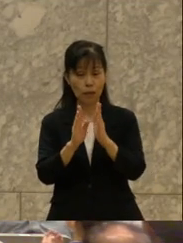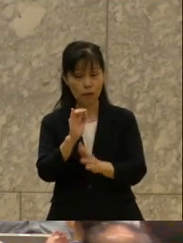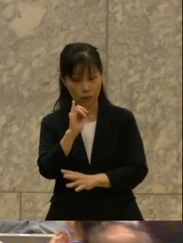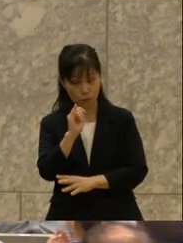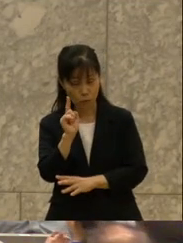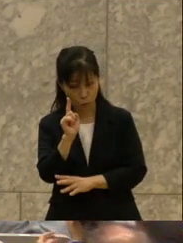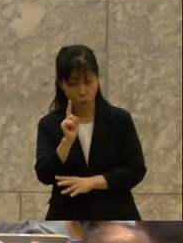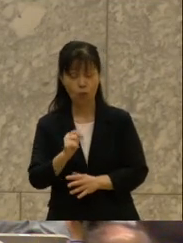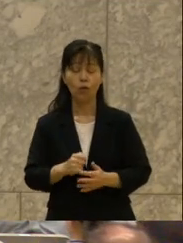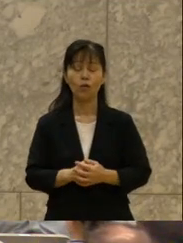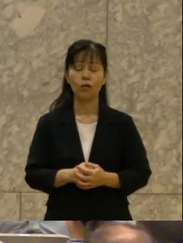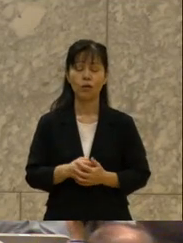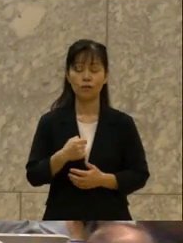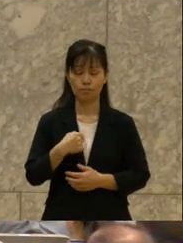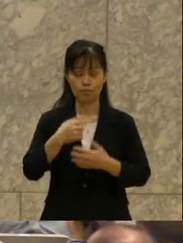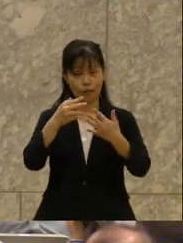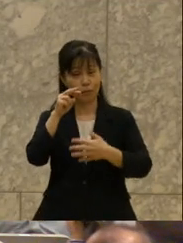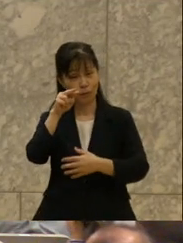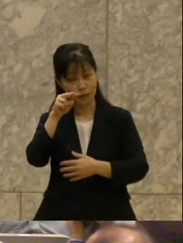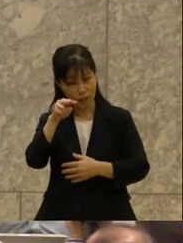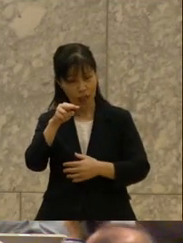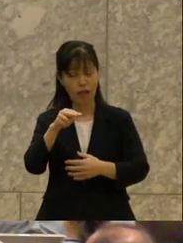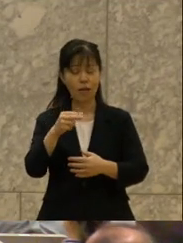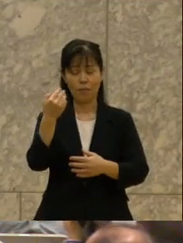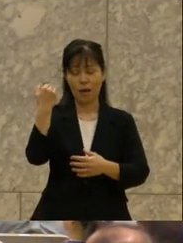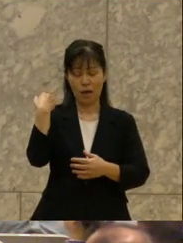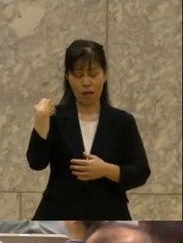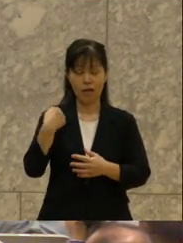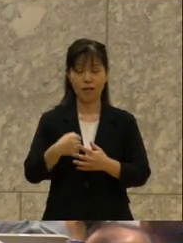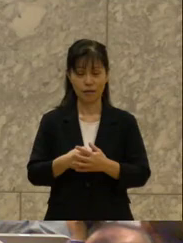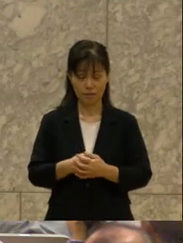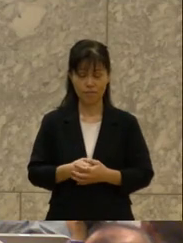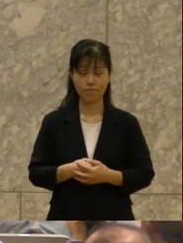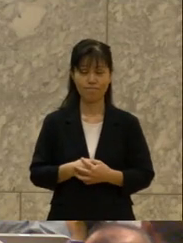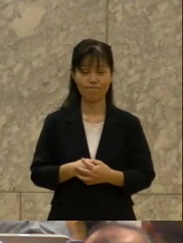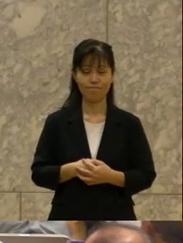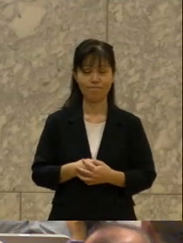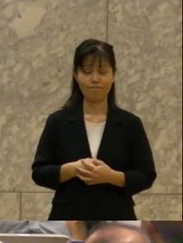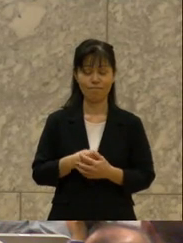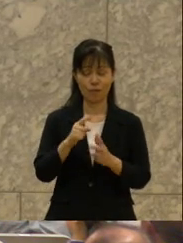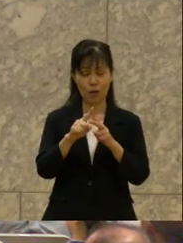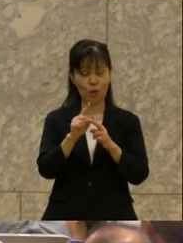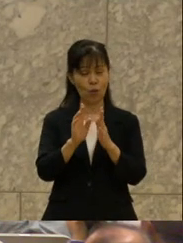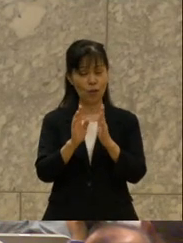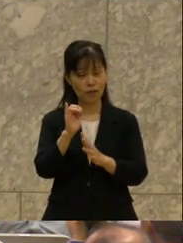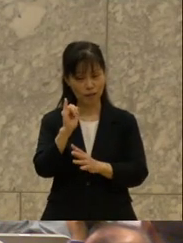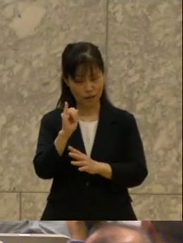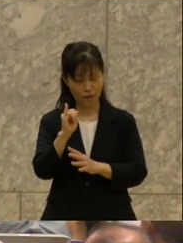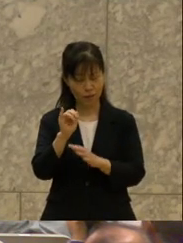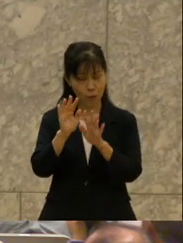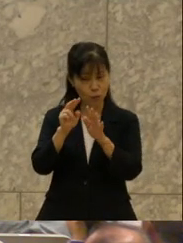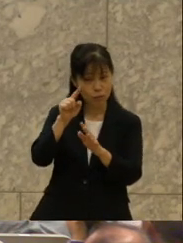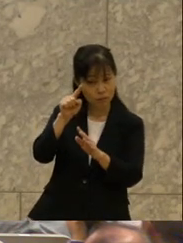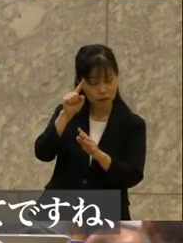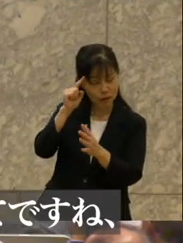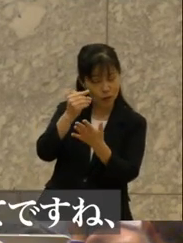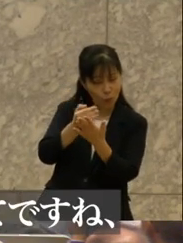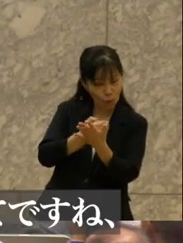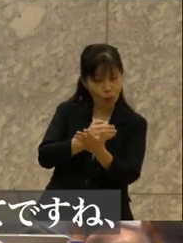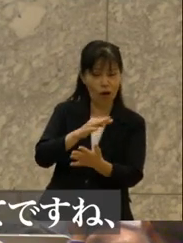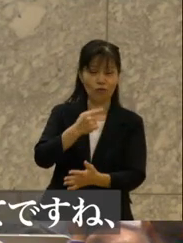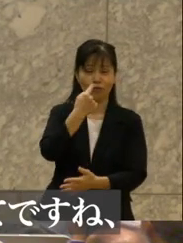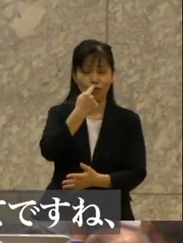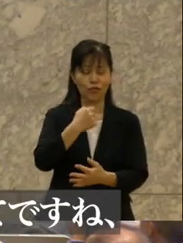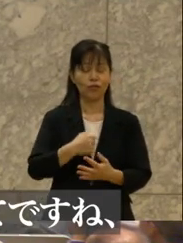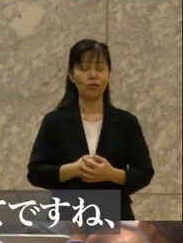いつも私もテレビで拝見しててですねその頃早速という走りがすごく印象に残っておるんですけれども